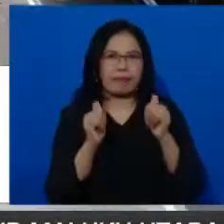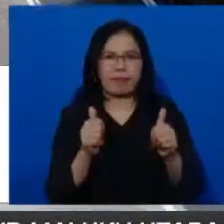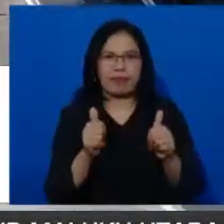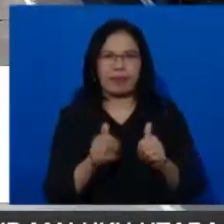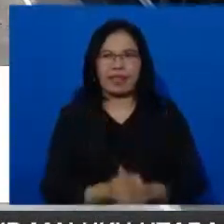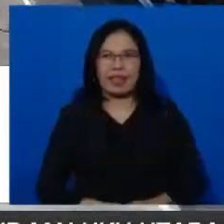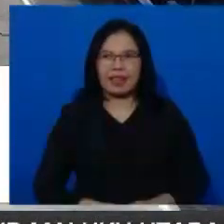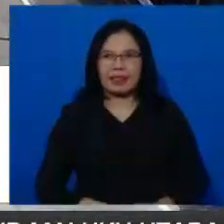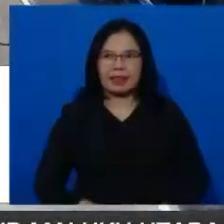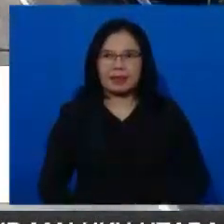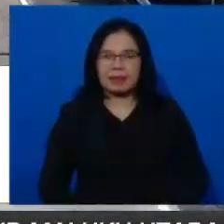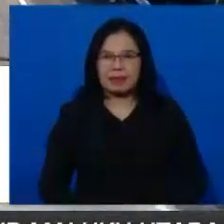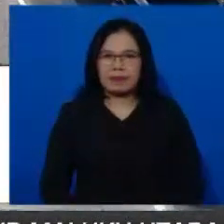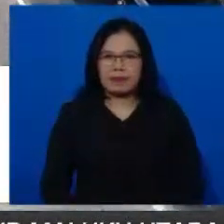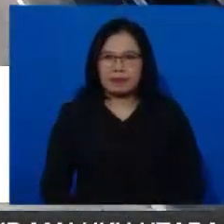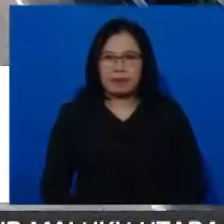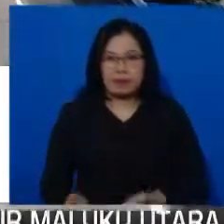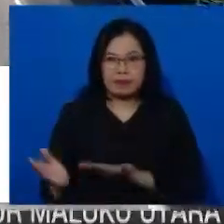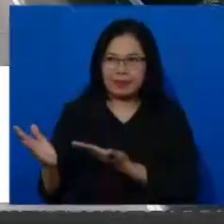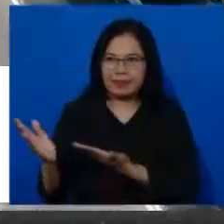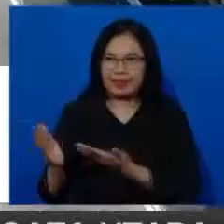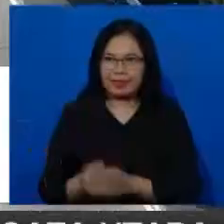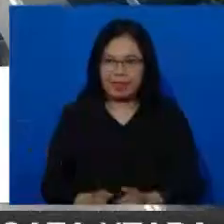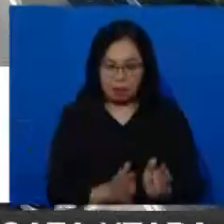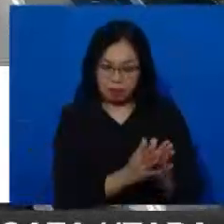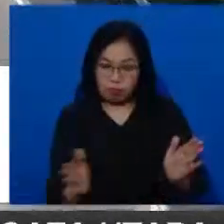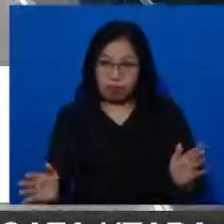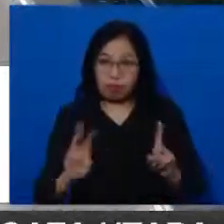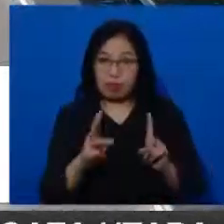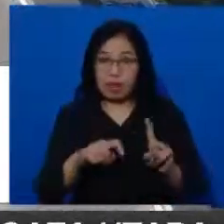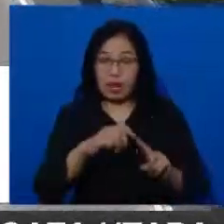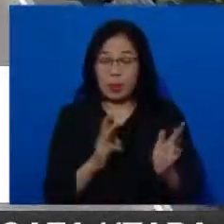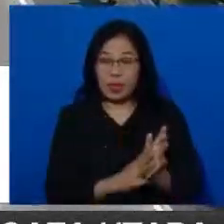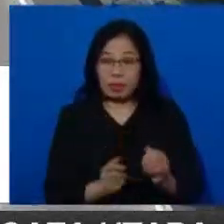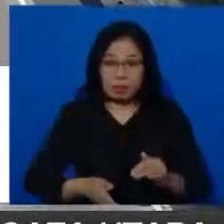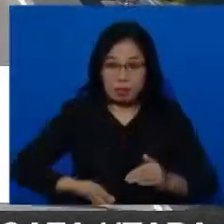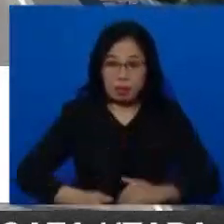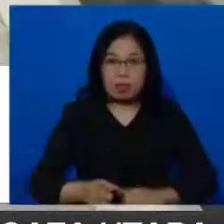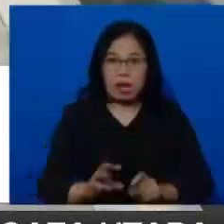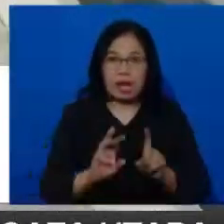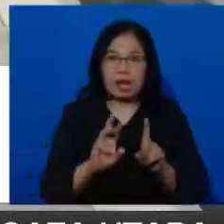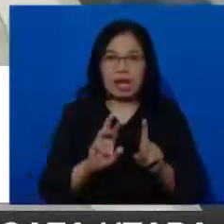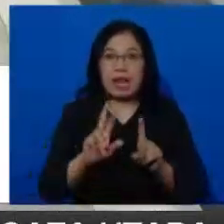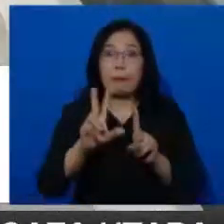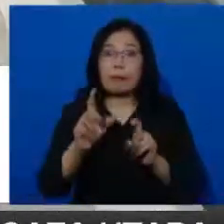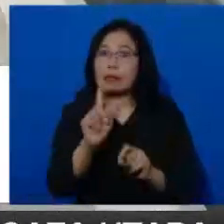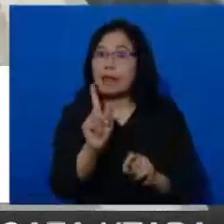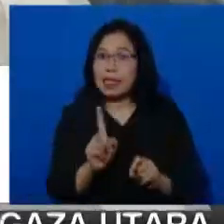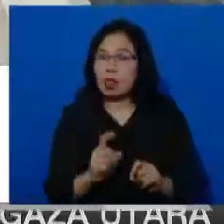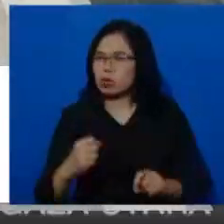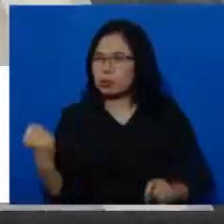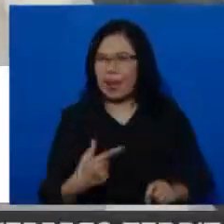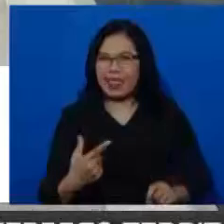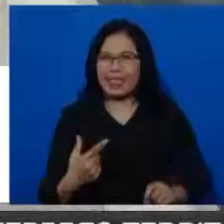sore, jalan tol fungsional Solo-Yogyakarta sepanjang 13 km ini bisa ditempuh selama 18 menit. Jalan tol